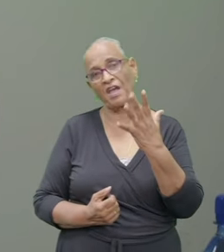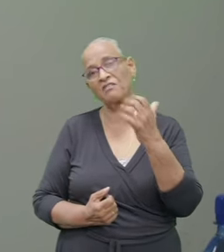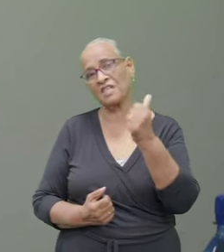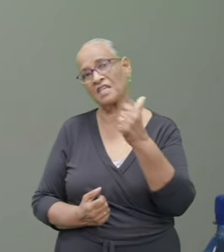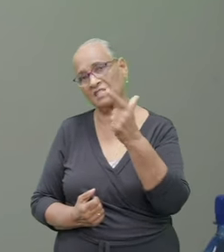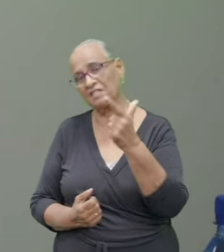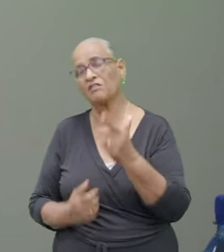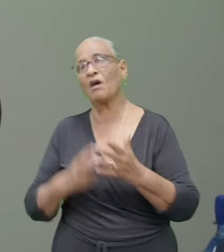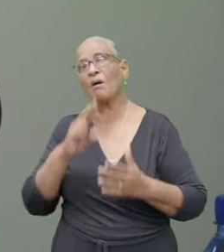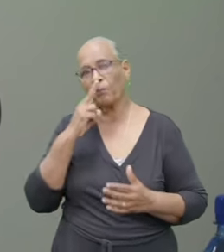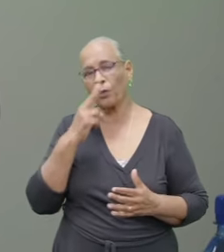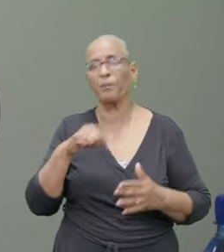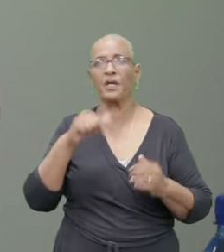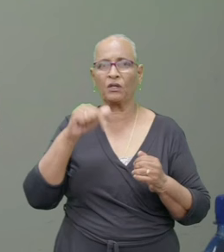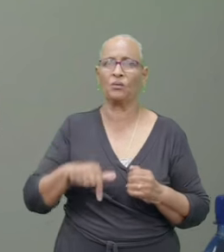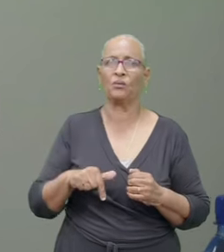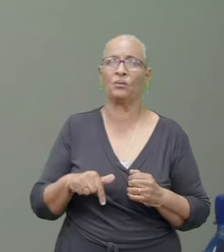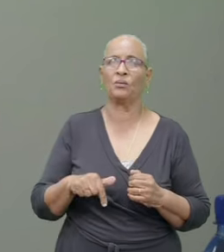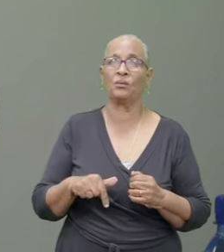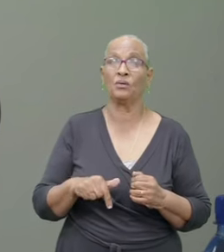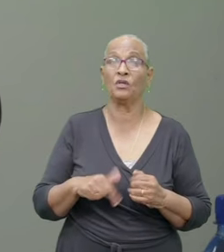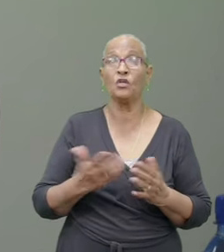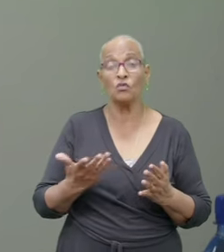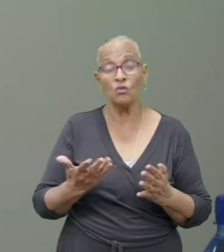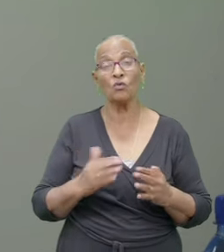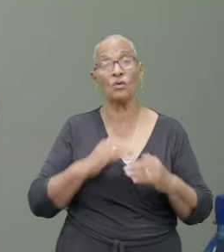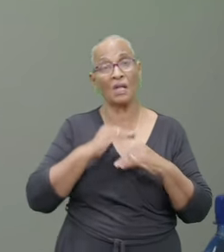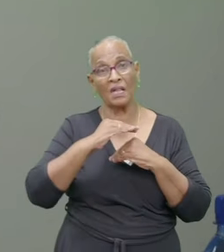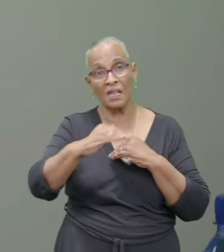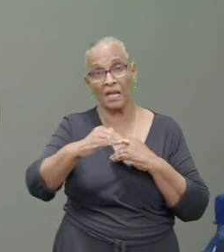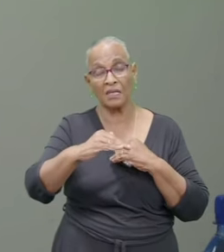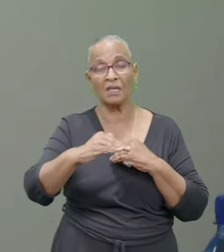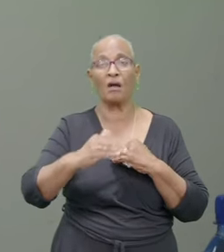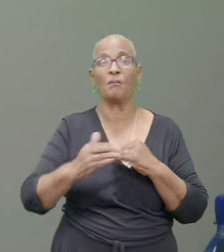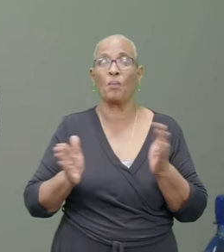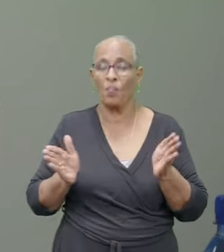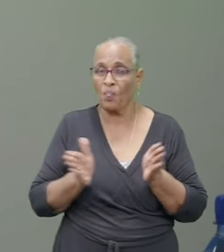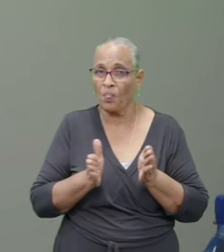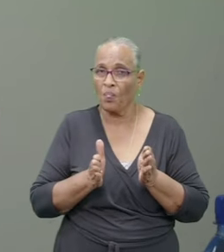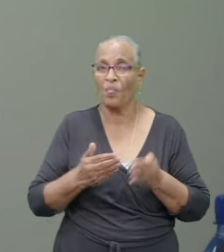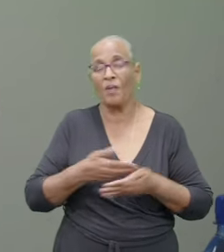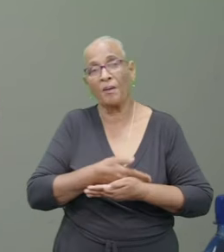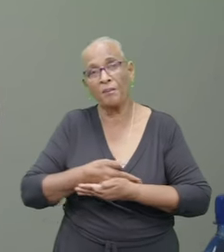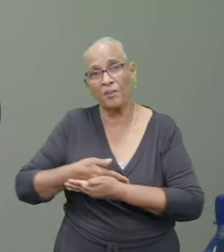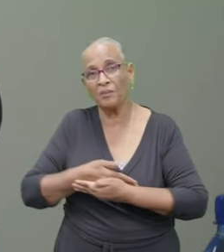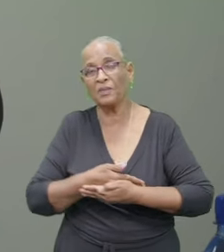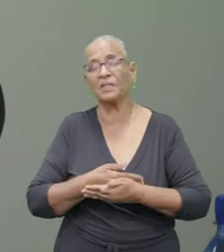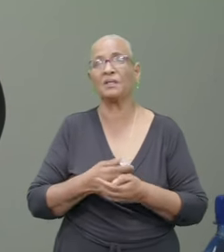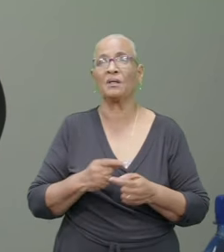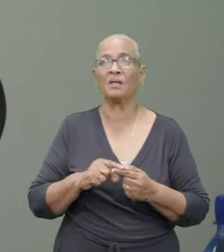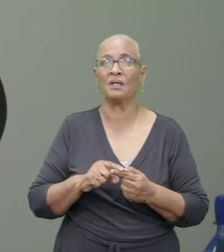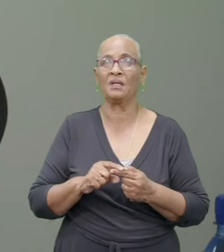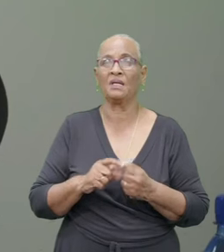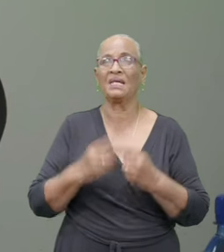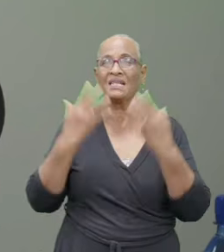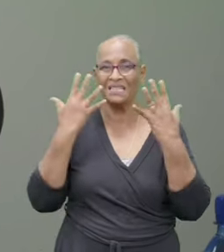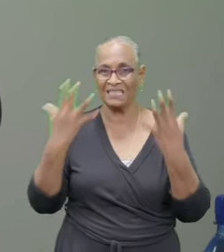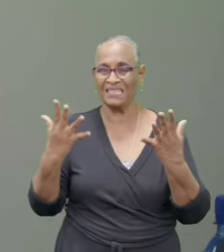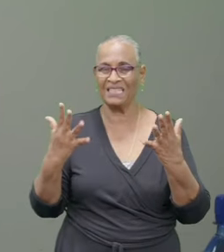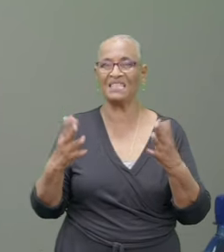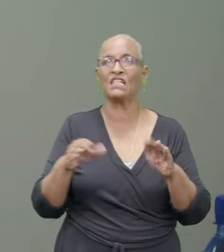en ga zo maar door. Hoeveel hebben we op een gegeven moment landelijk nodig als het gaat om NICU? Dan kan ik op een gegeven moment gewoon het getal voor u noemen. Dat gaat op 10